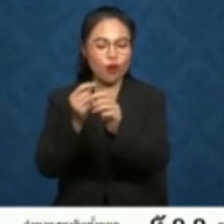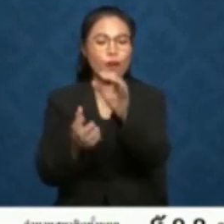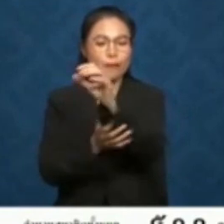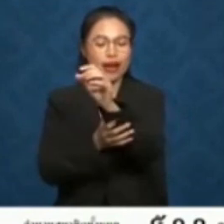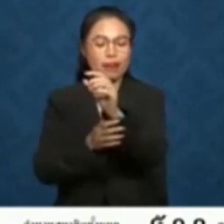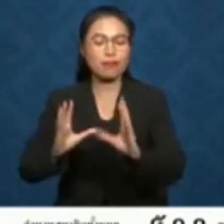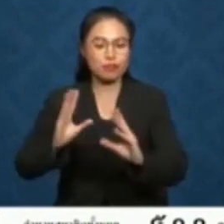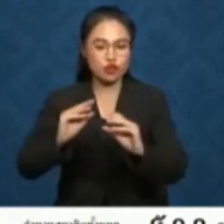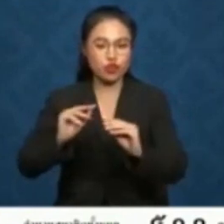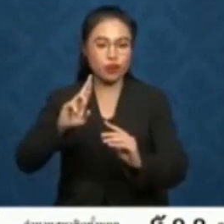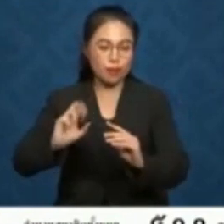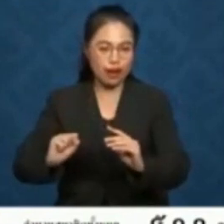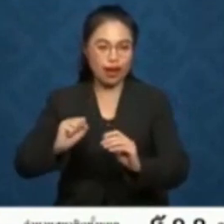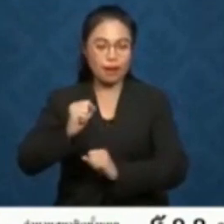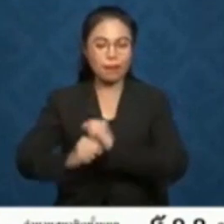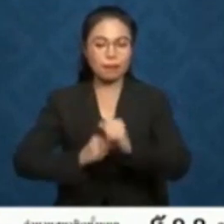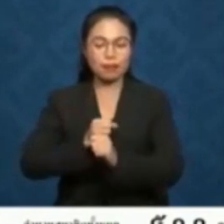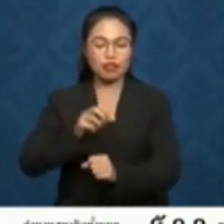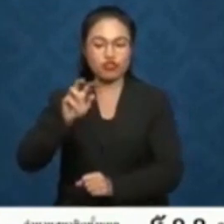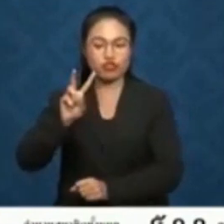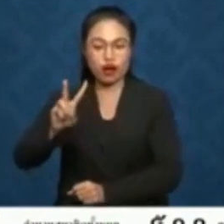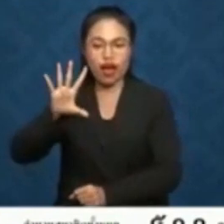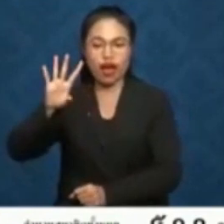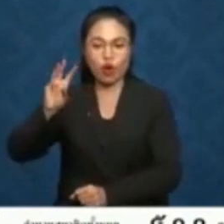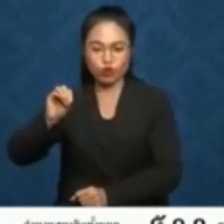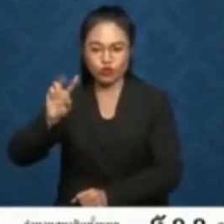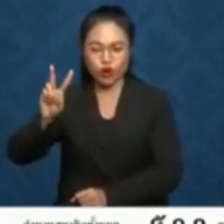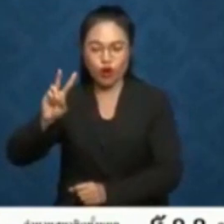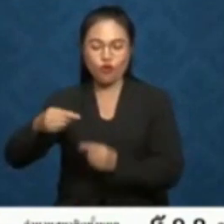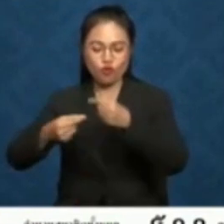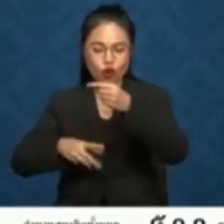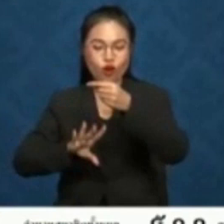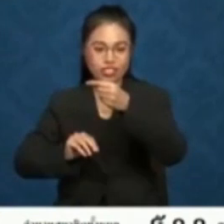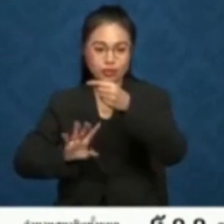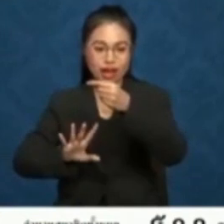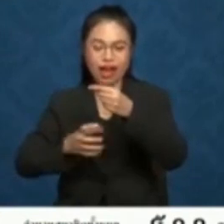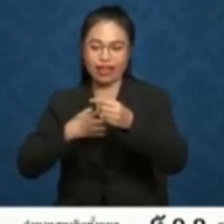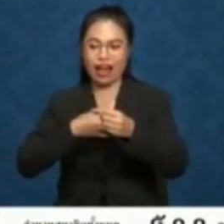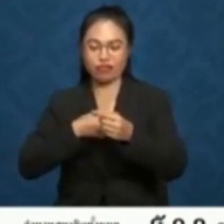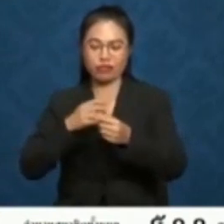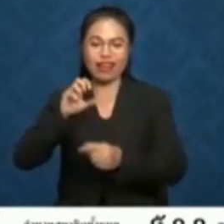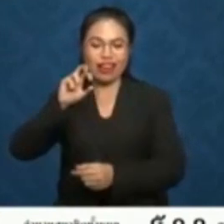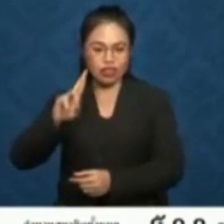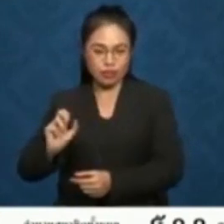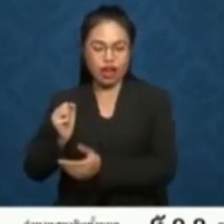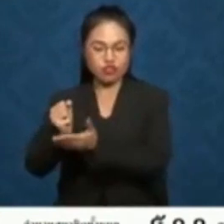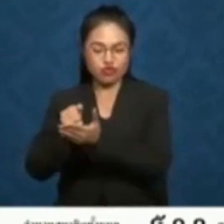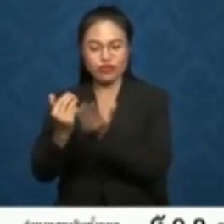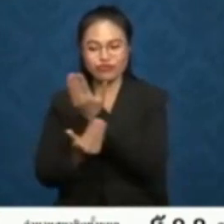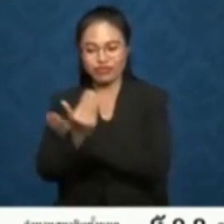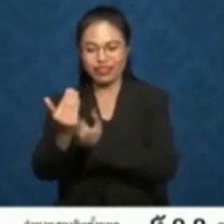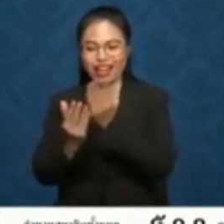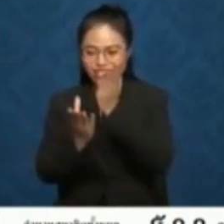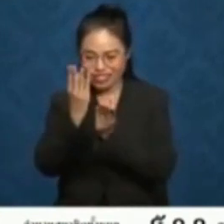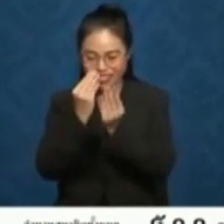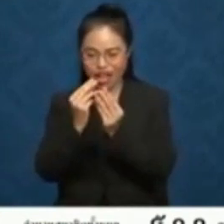าวครับมาตามข้อบังคับการประชุมสภาผู้แทนราษฎรพ.ศ. 2562ครับข้อ45ครับเพื่อให้สภาผู้แทนราษฎรพิจ